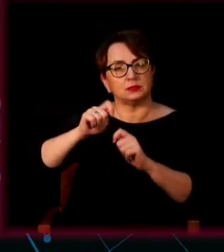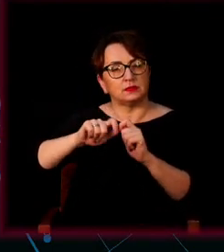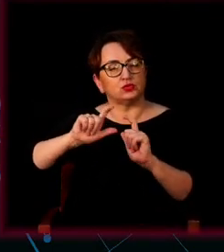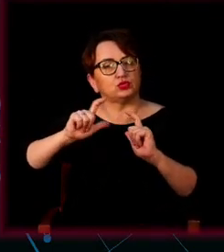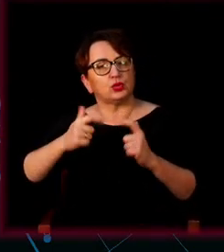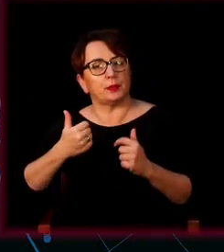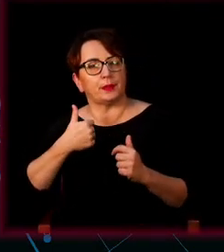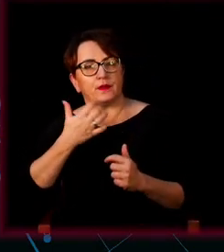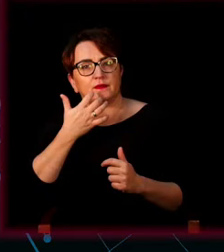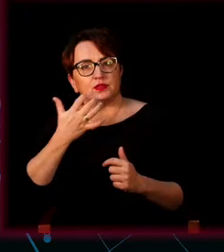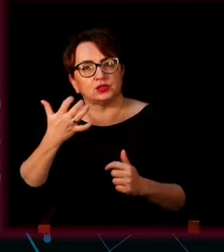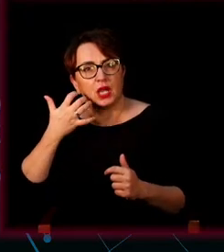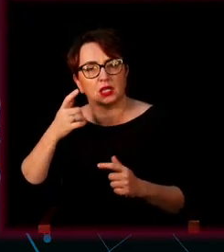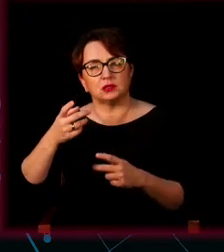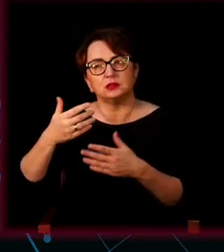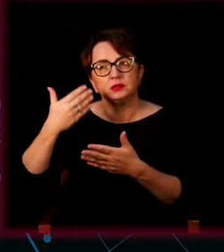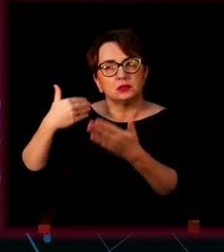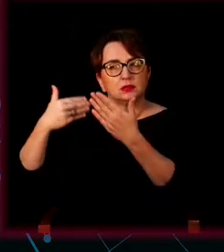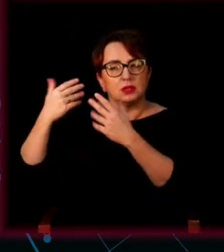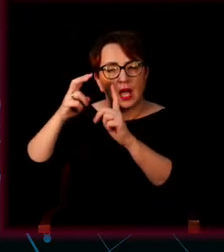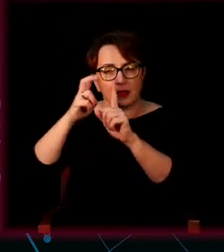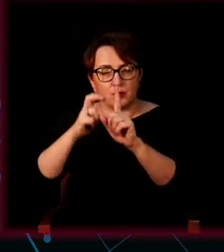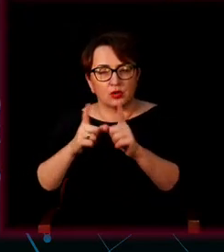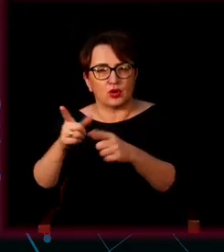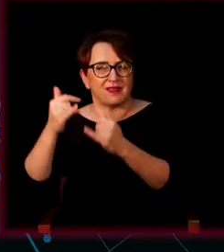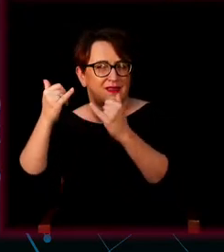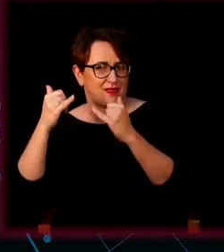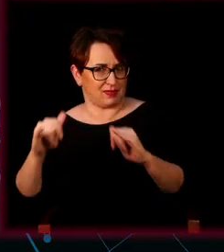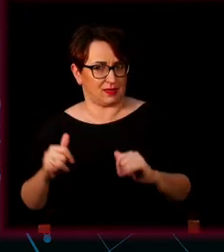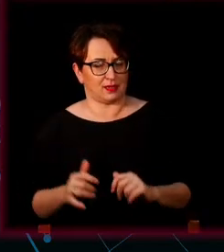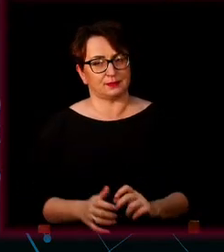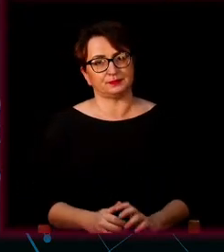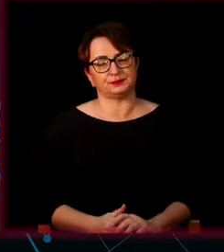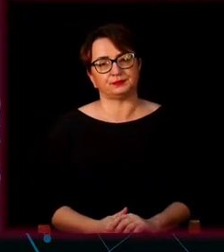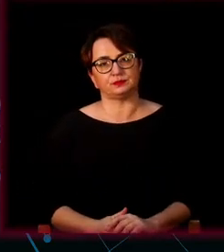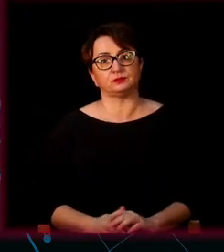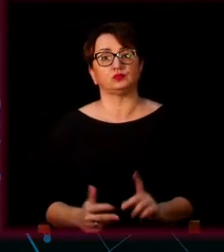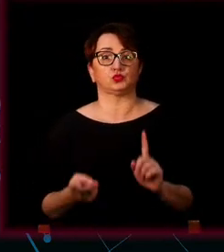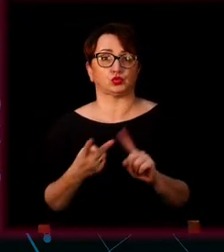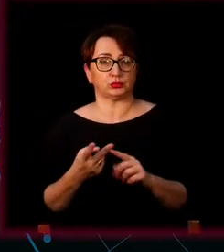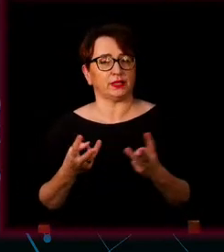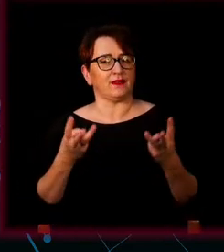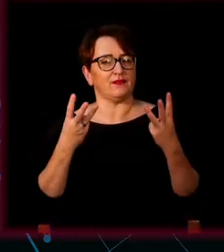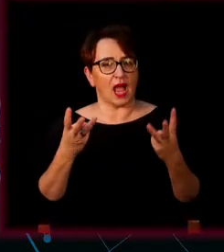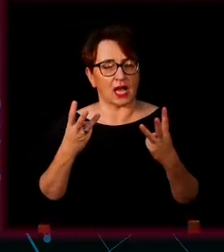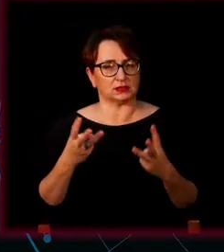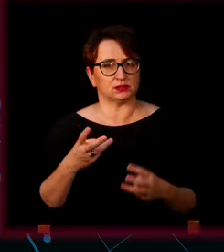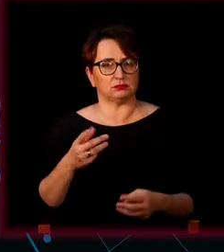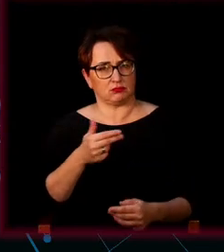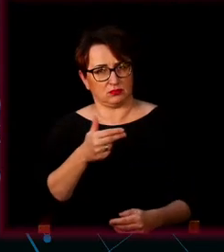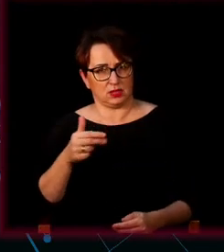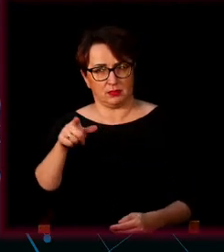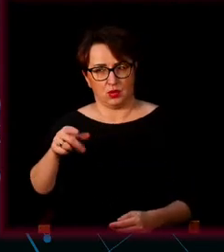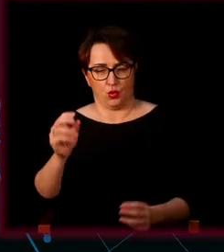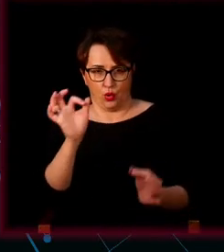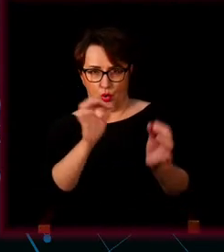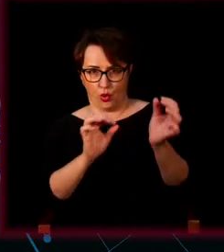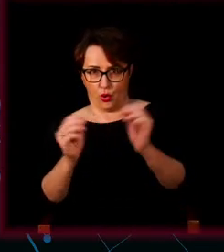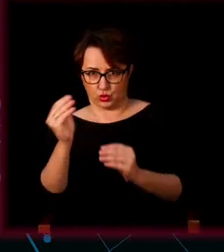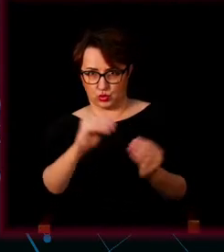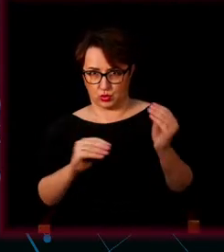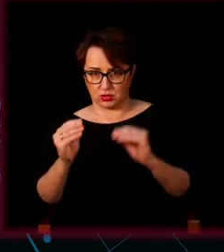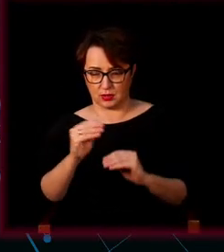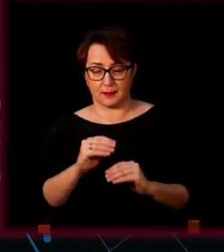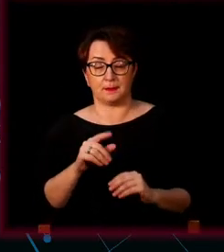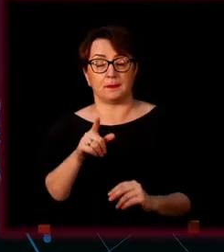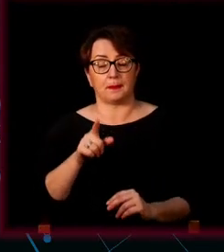rekonstruować tą kosmiczną antropologię inności. A drugi znaczący aspekt tej konstrukcji jest taki, że